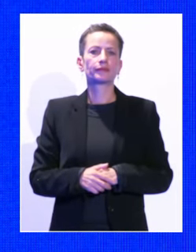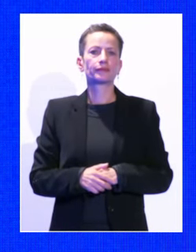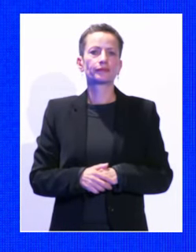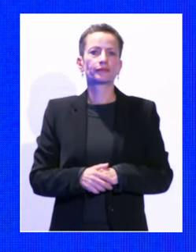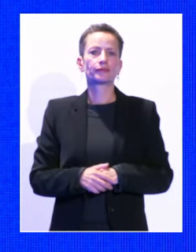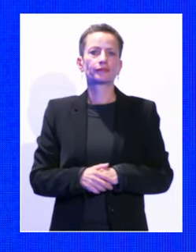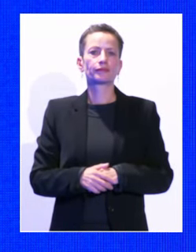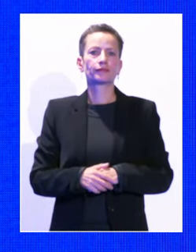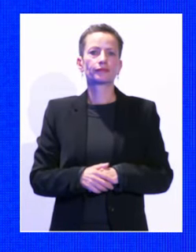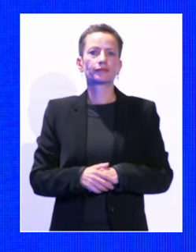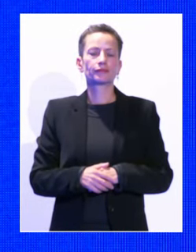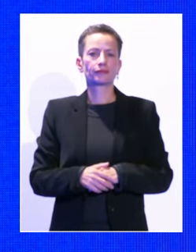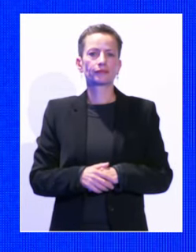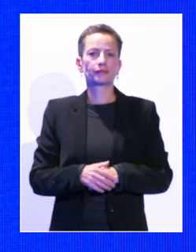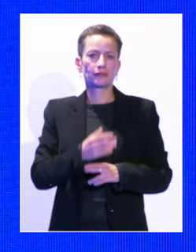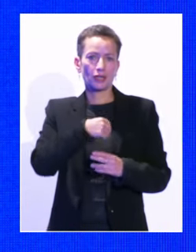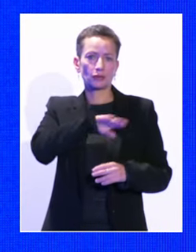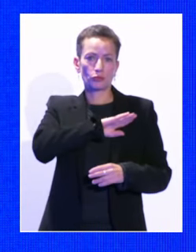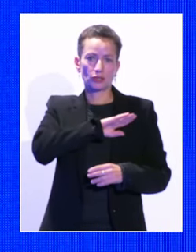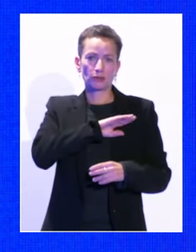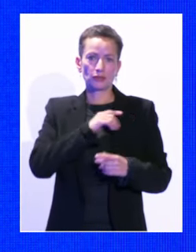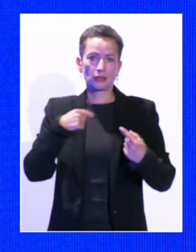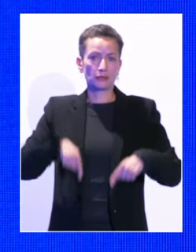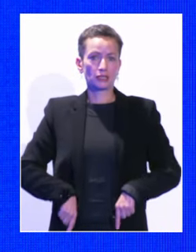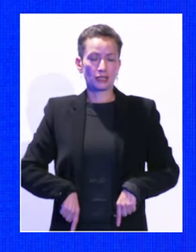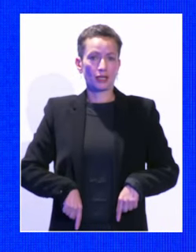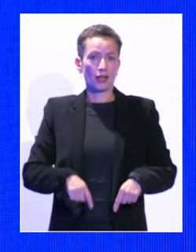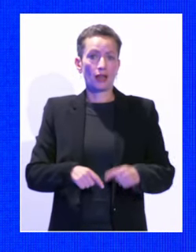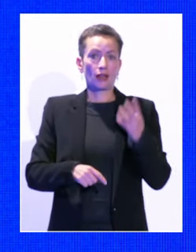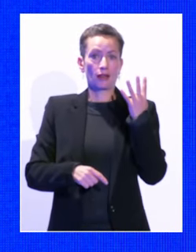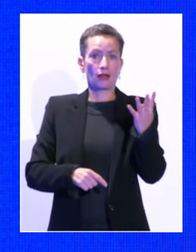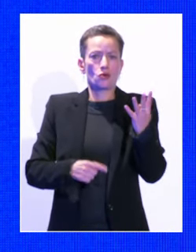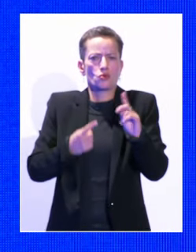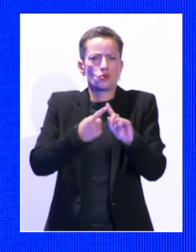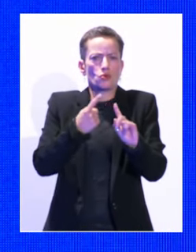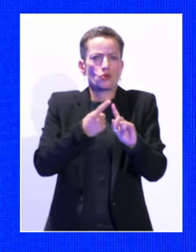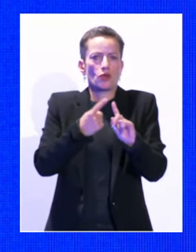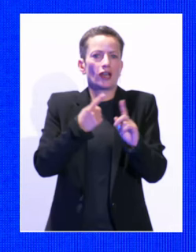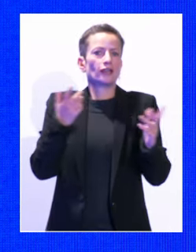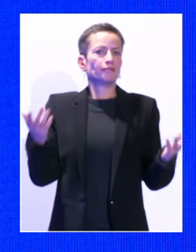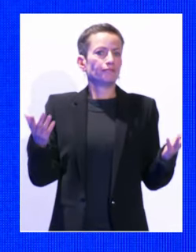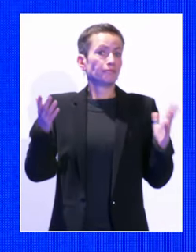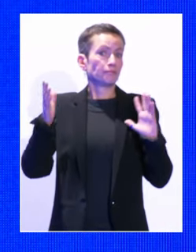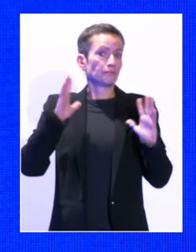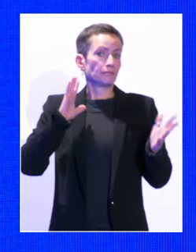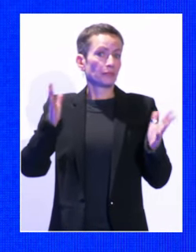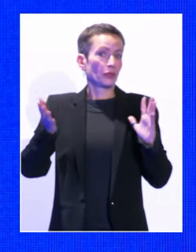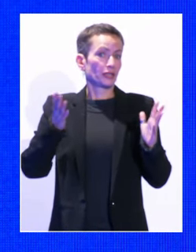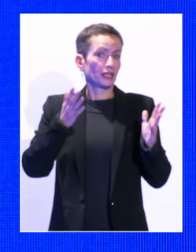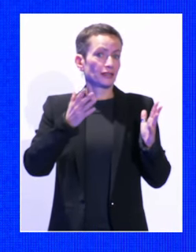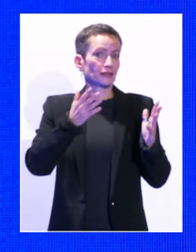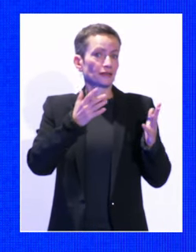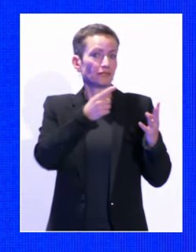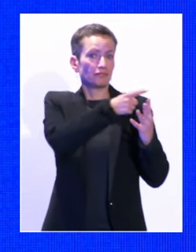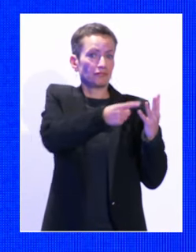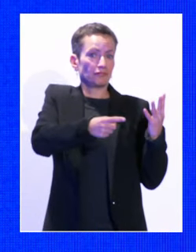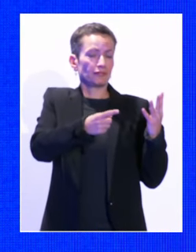Quatre responsabilités ministérielles éminentes, probablement plus importantes que